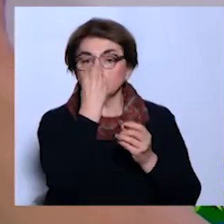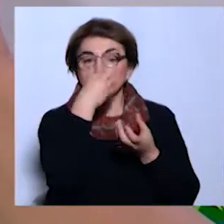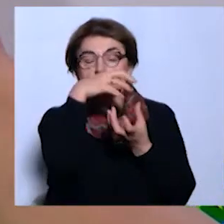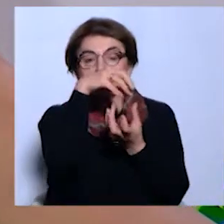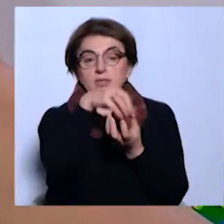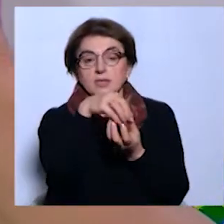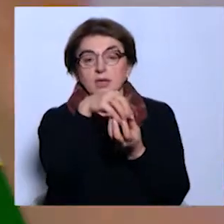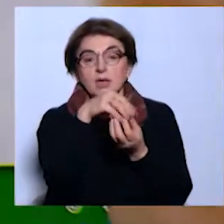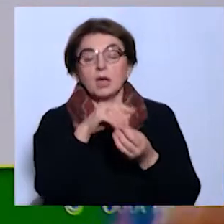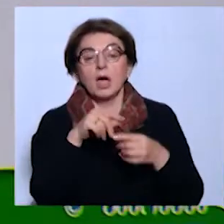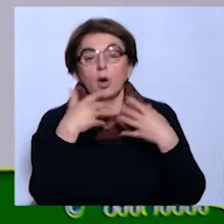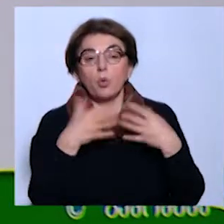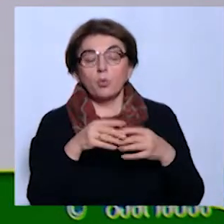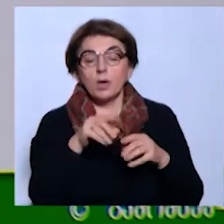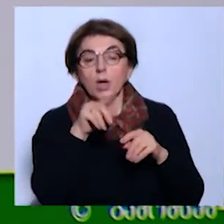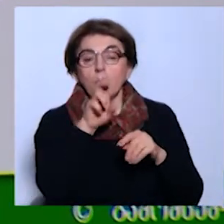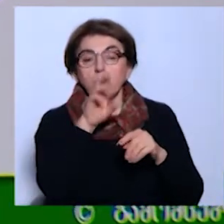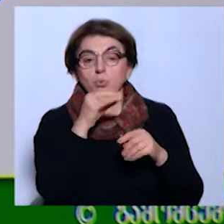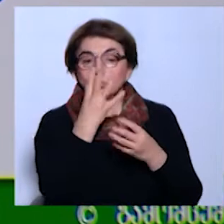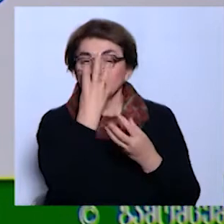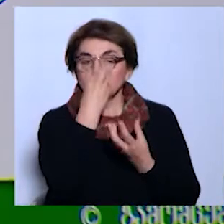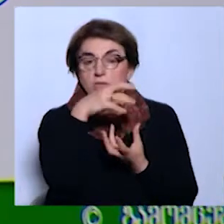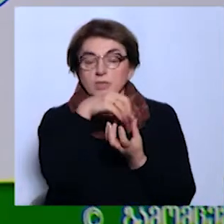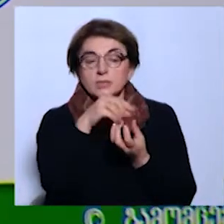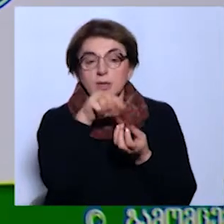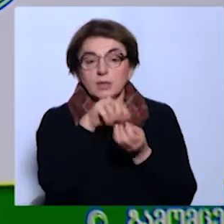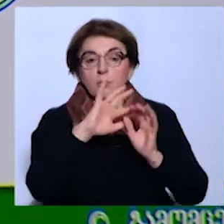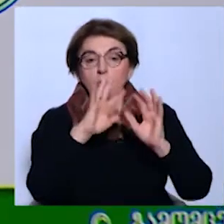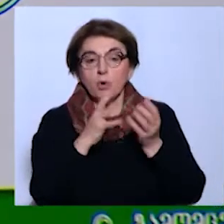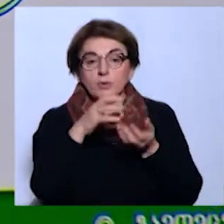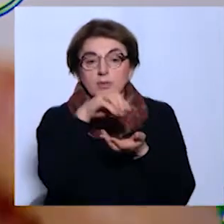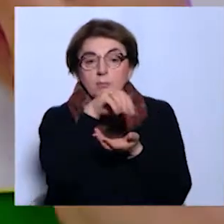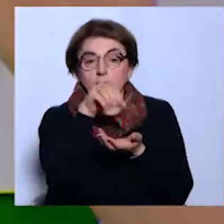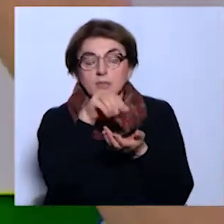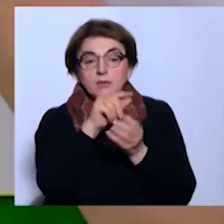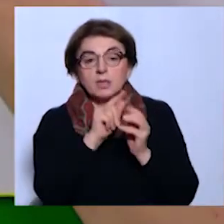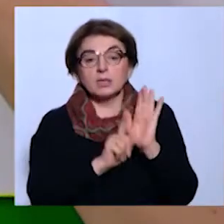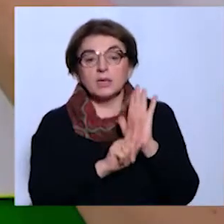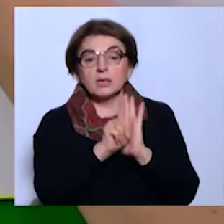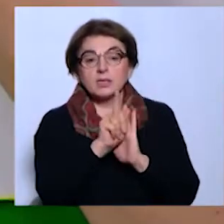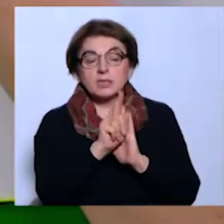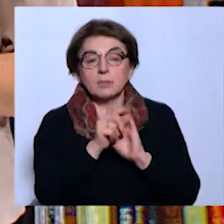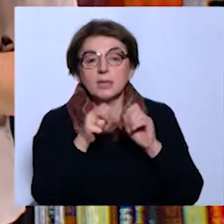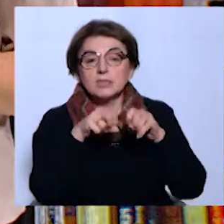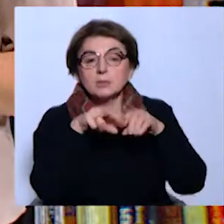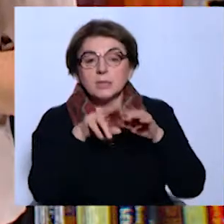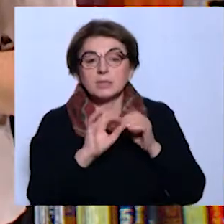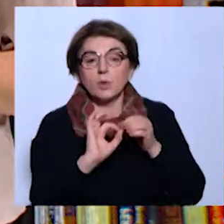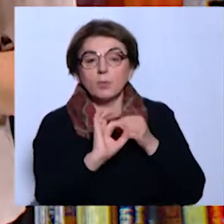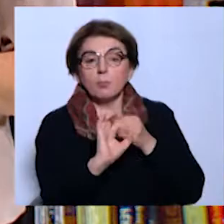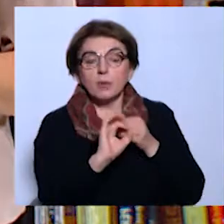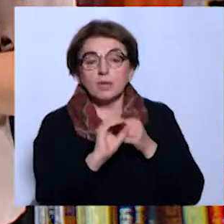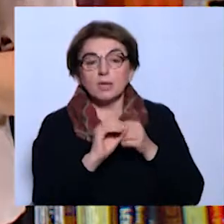ბუტკოს დინგზე მოხვედრილი მტვრის მარცვლისაგან ყალიბდება სამტვრე მილი,